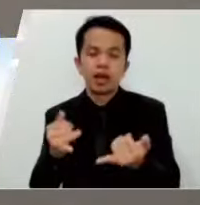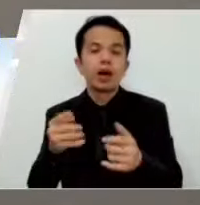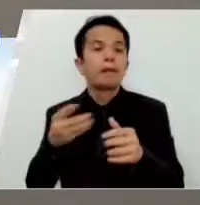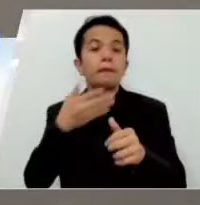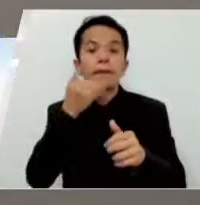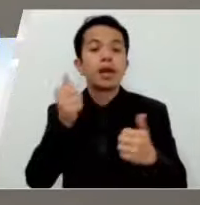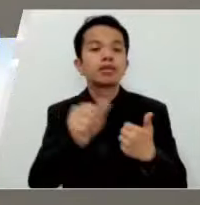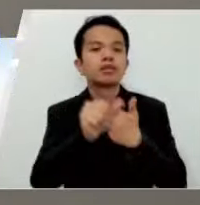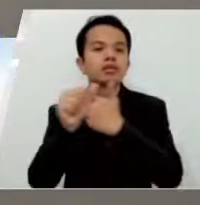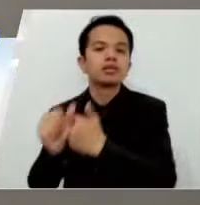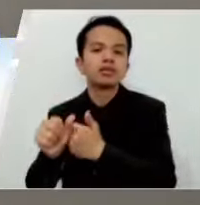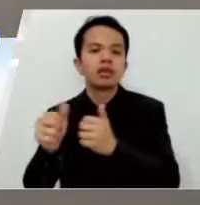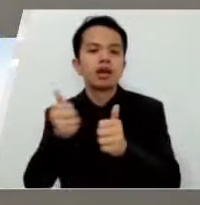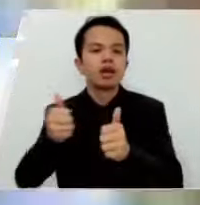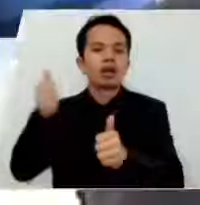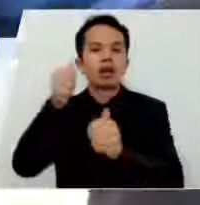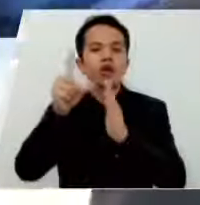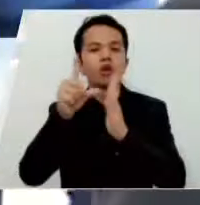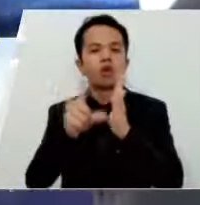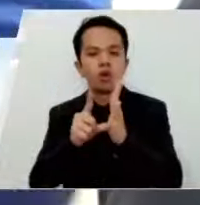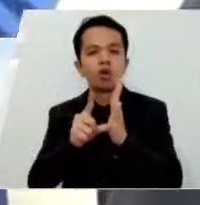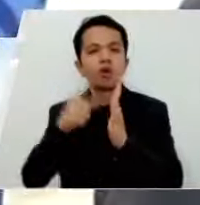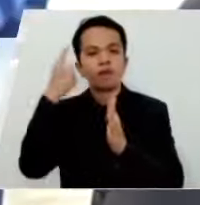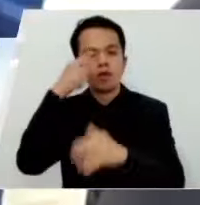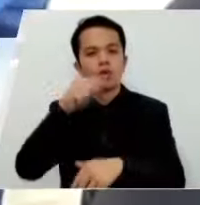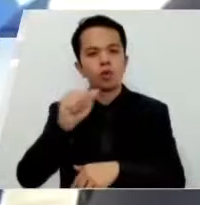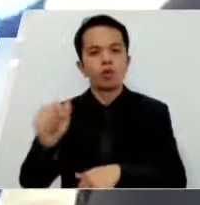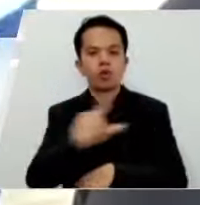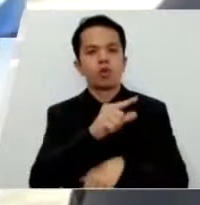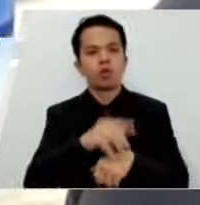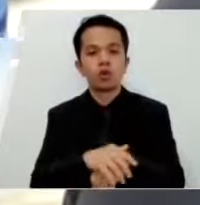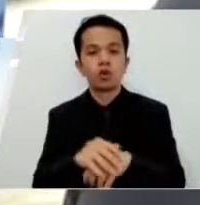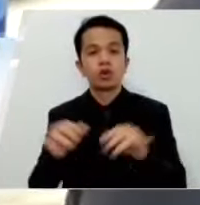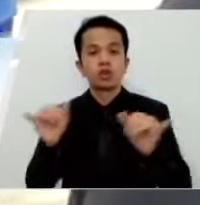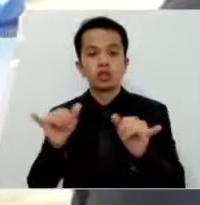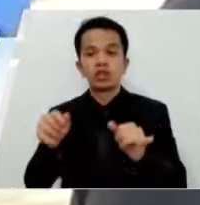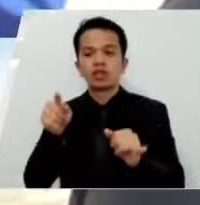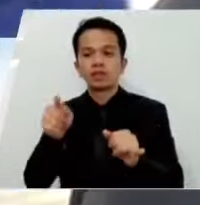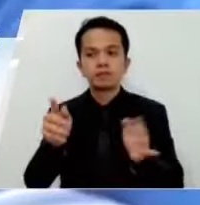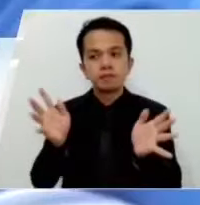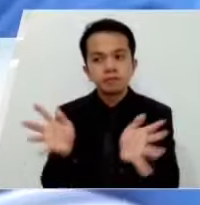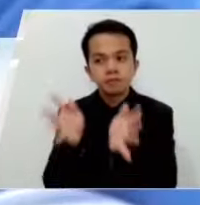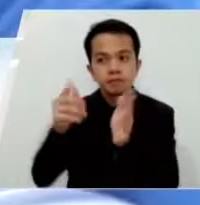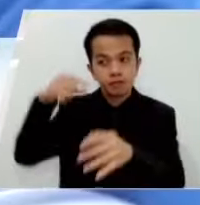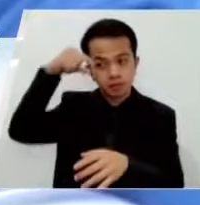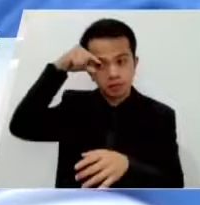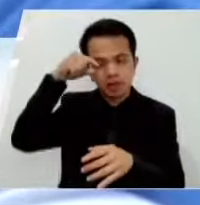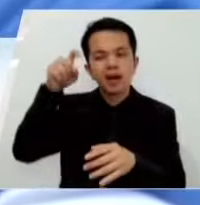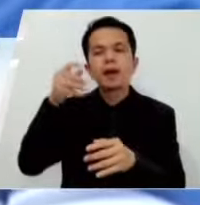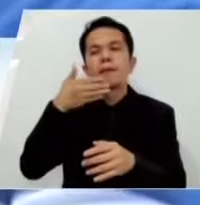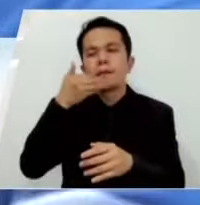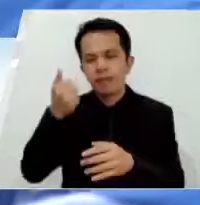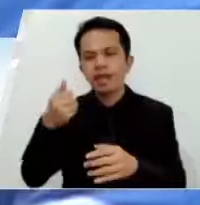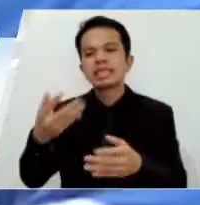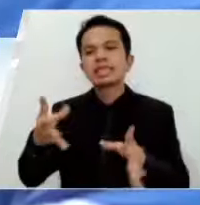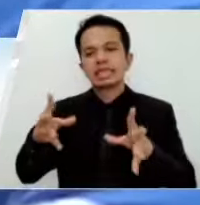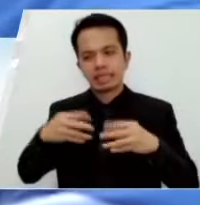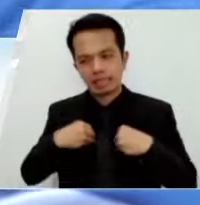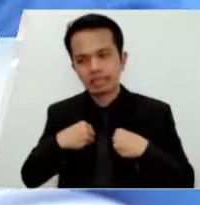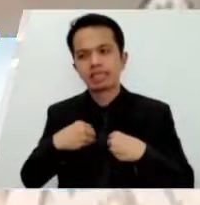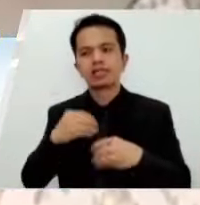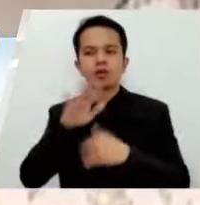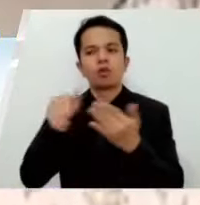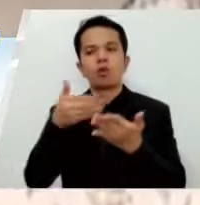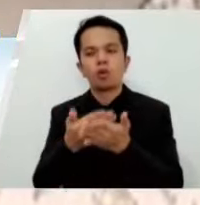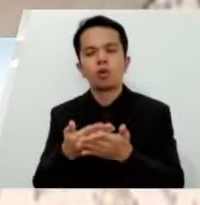na umiiral para sa lahat. Hinikayat ni Remulla si Quiboloy na harapin na lang ang mga kaso laban sa kanya. Tiniyak